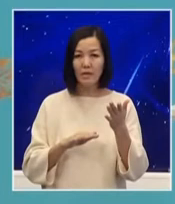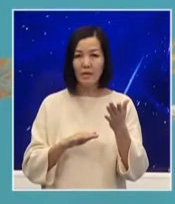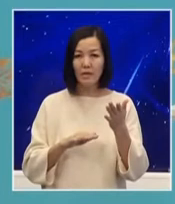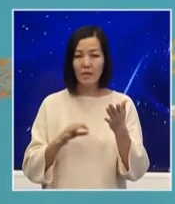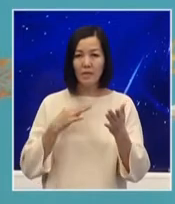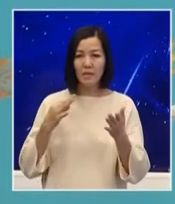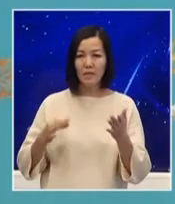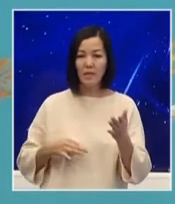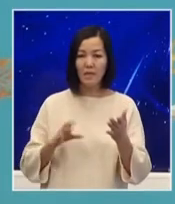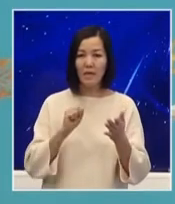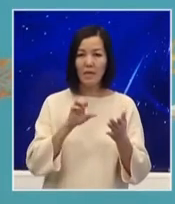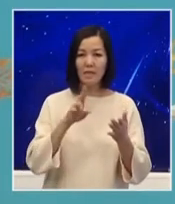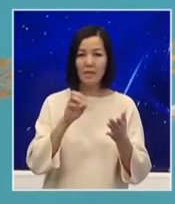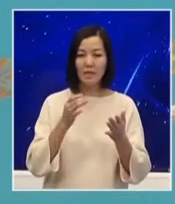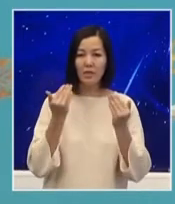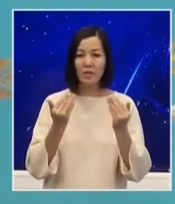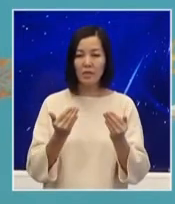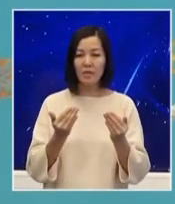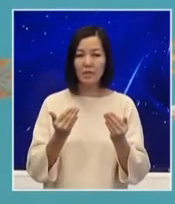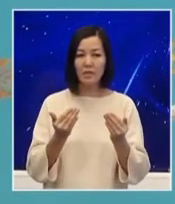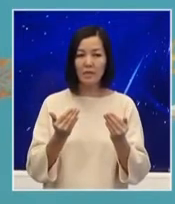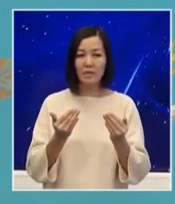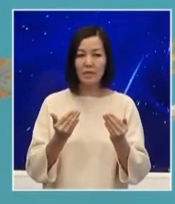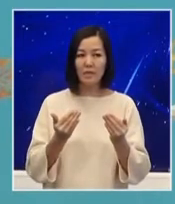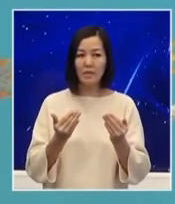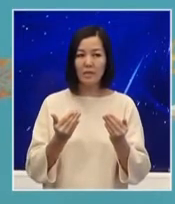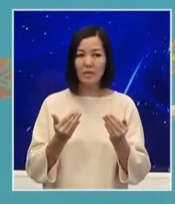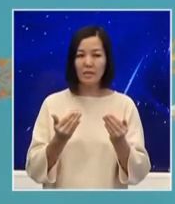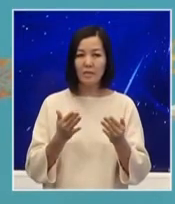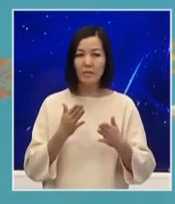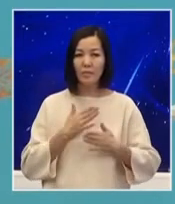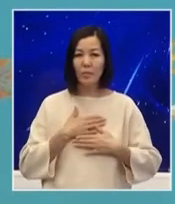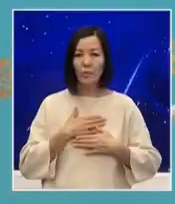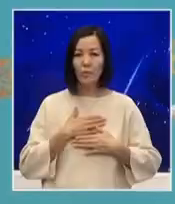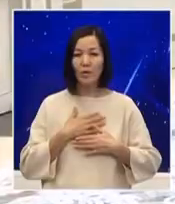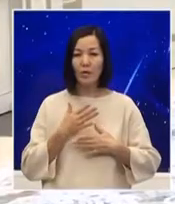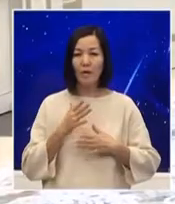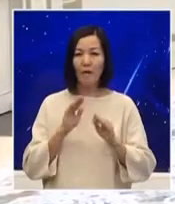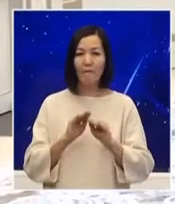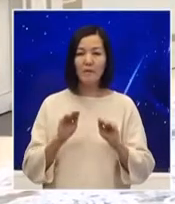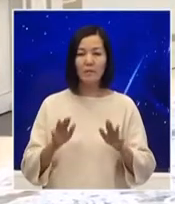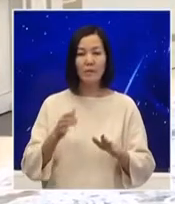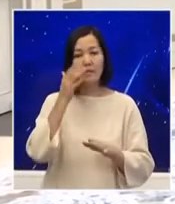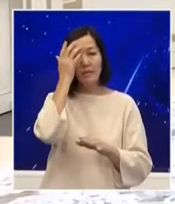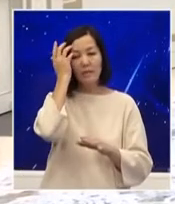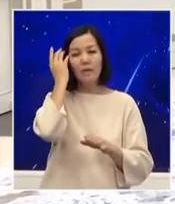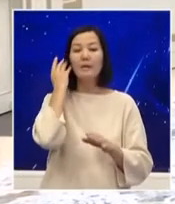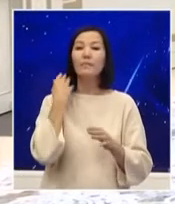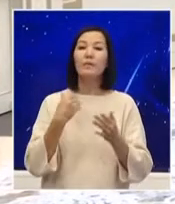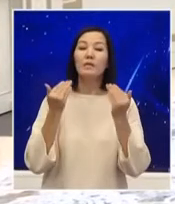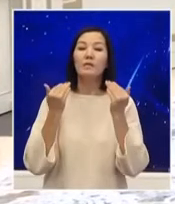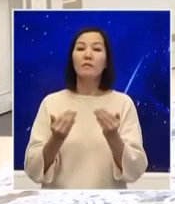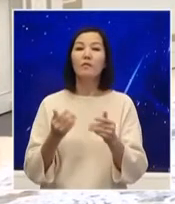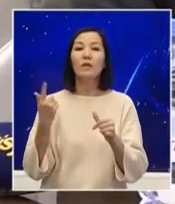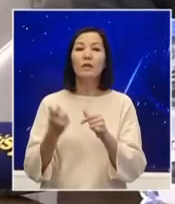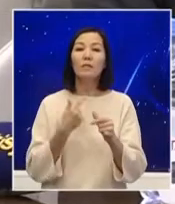сына Оскара, который у меня на журфаке закончил мой воспитанник. Сегодня именем Ануара Алимжанова